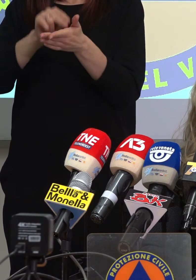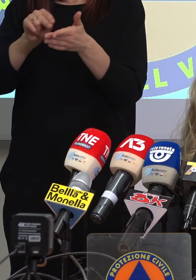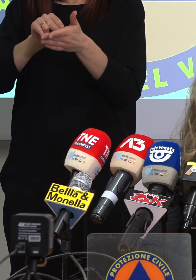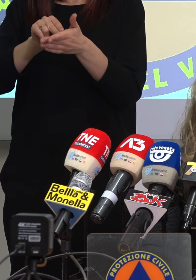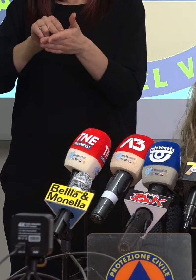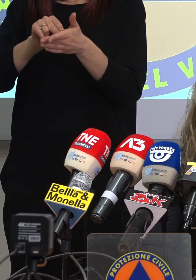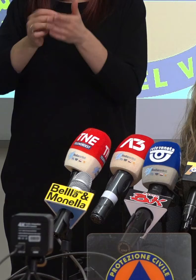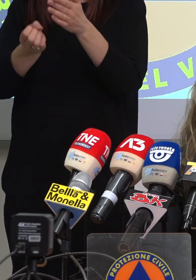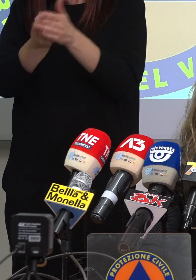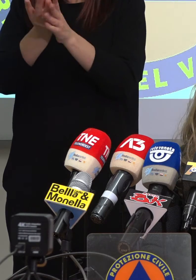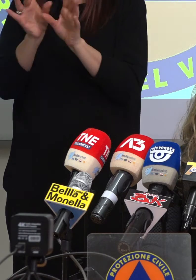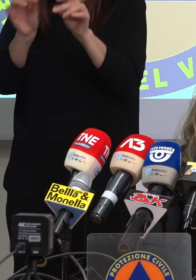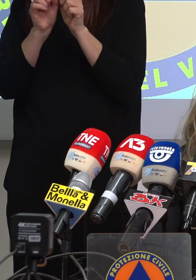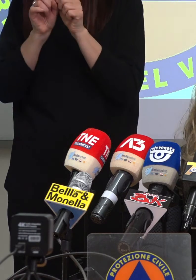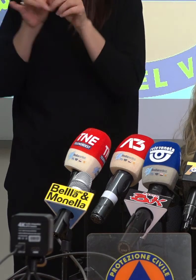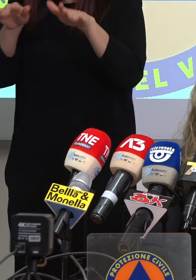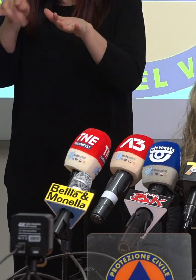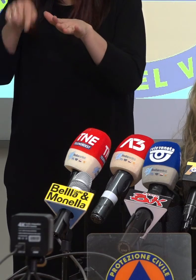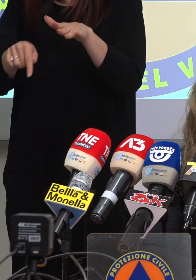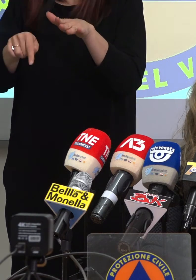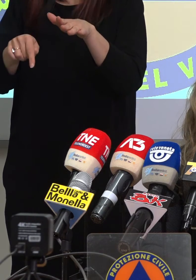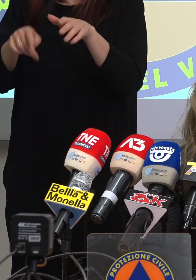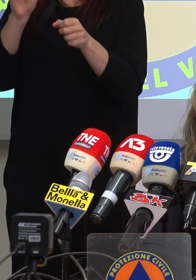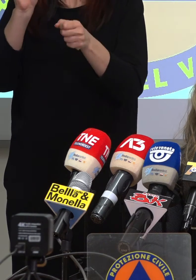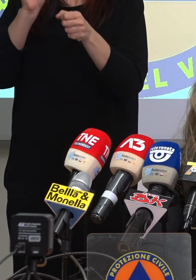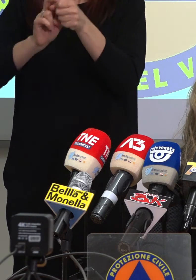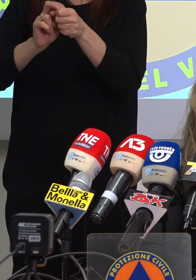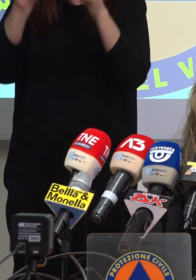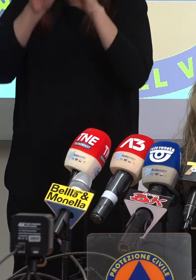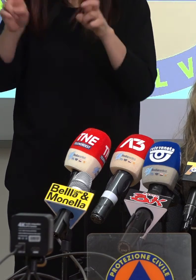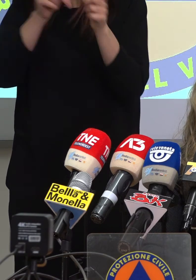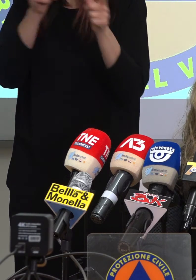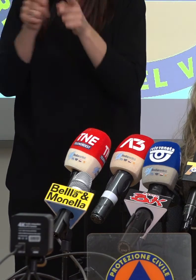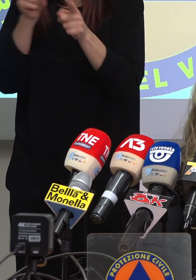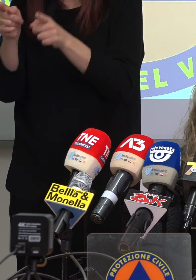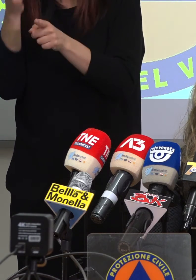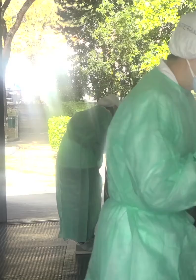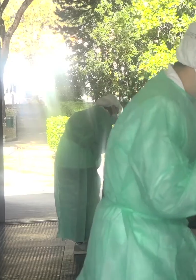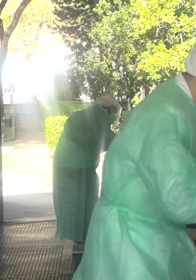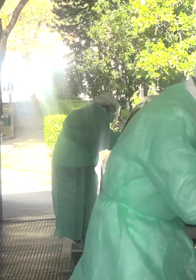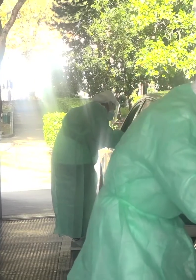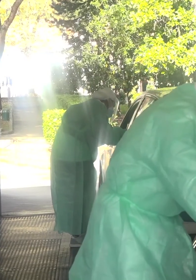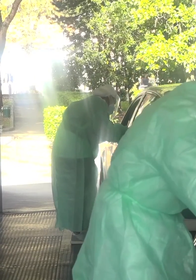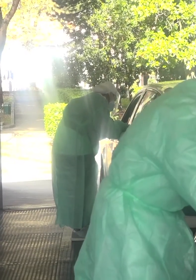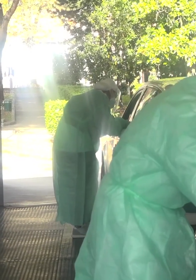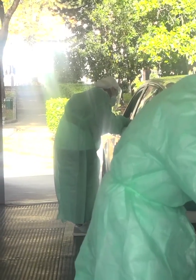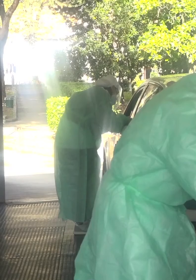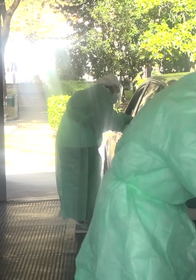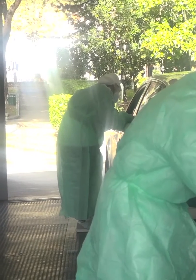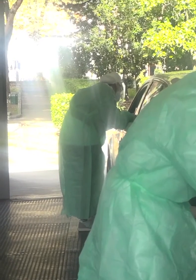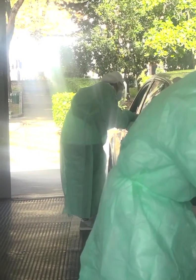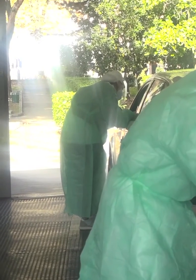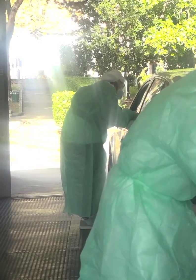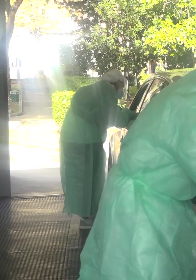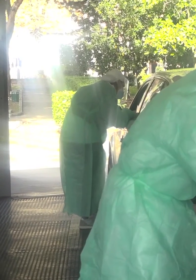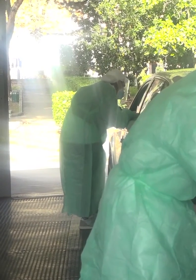la sequenziazione del virus e quindi l'eventuale presenza di variante, e poi per altre situazioni particolari che